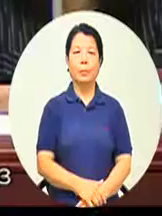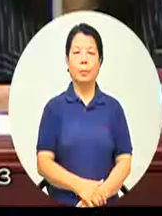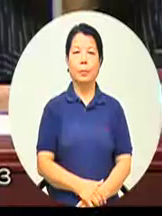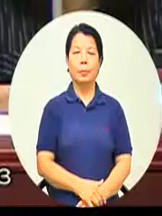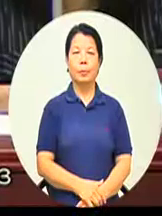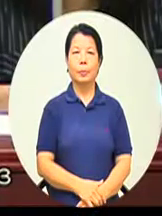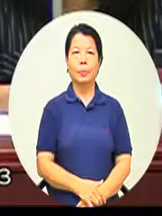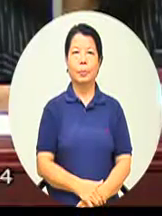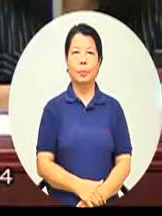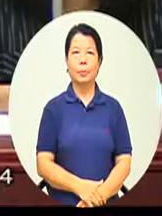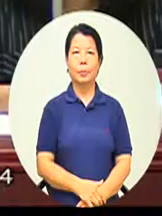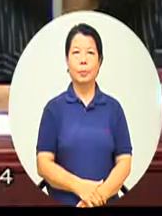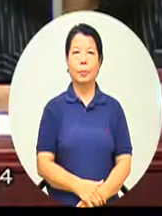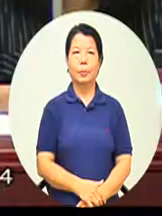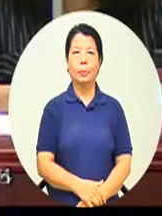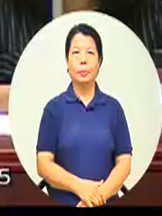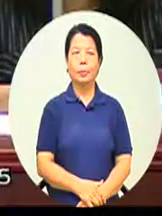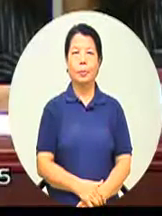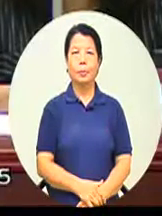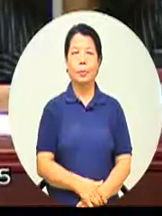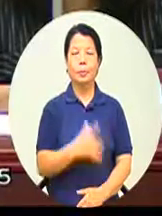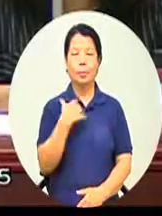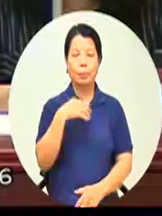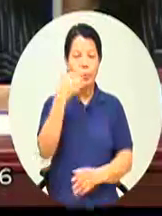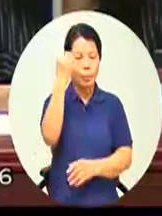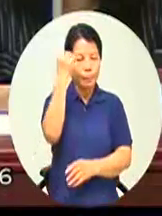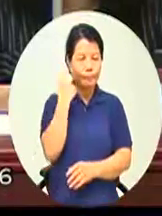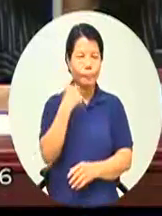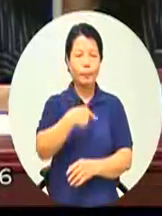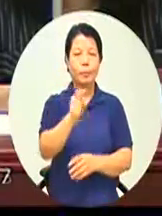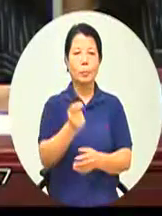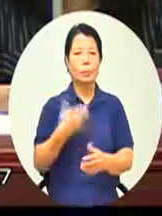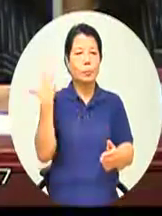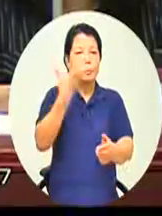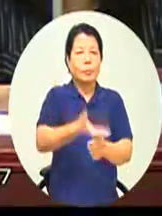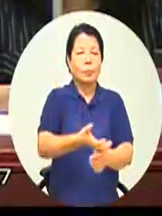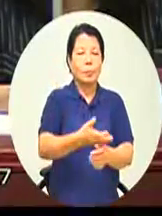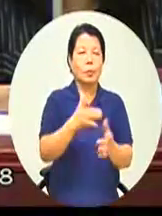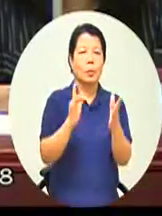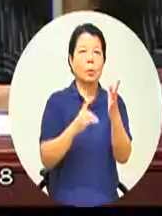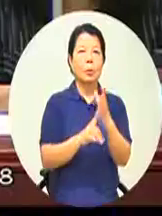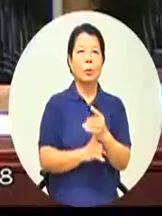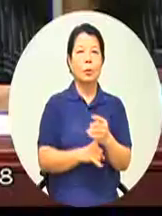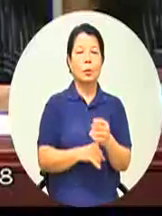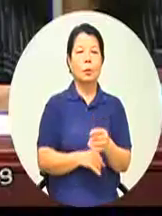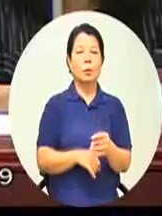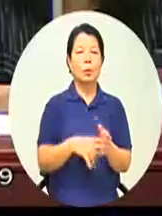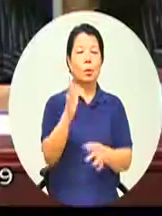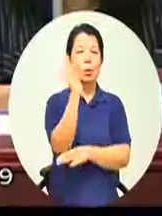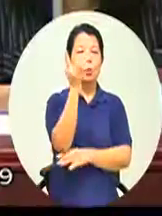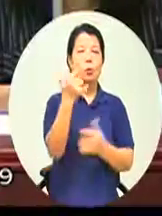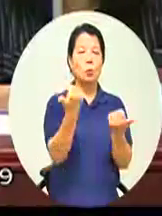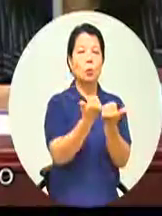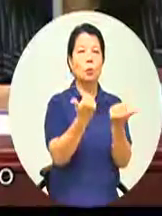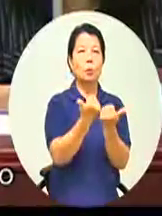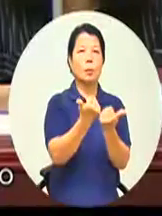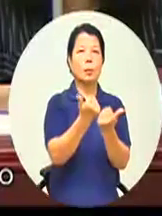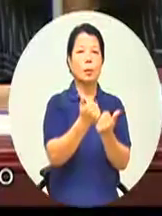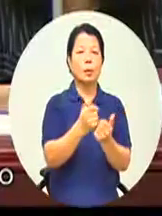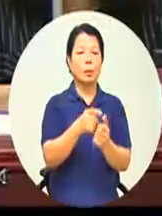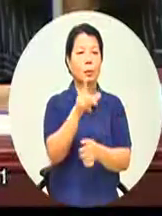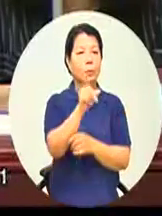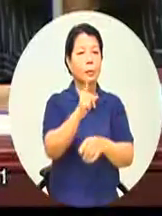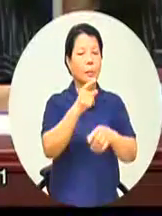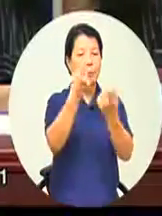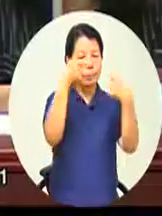应该十档啊嘛。 如果从最早在委托给树德科大之前哦，十几档啊。